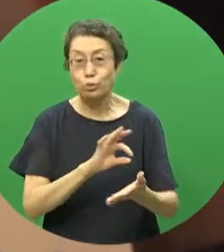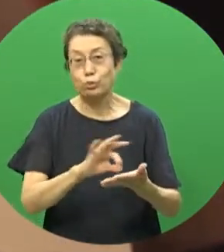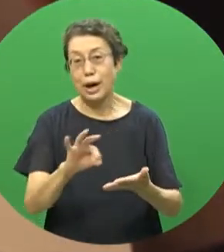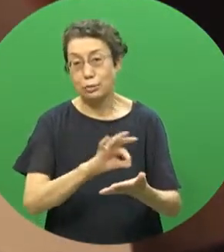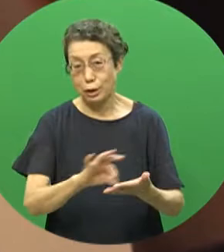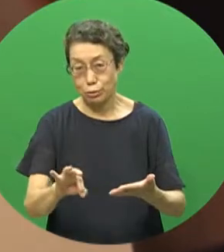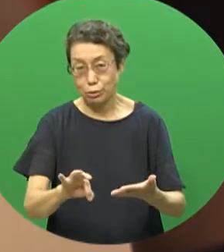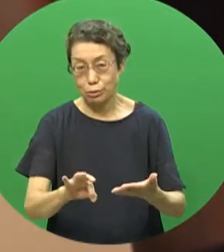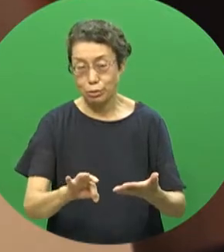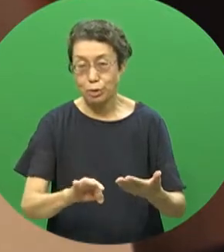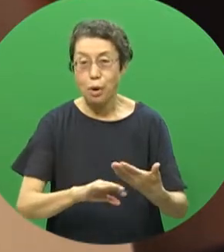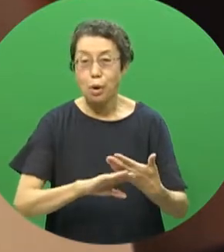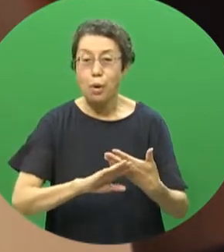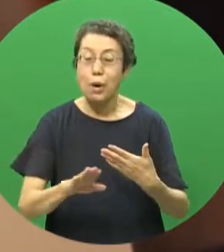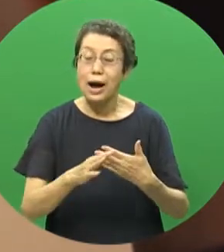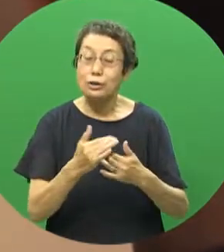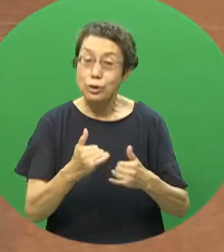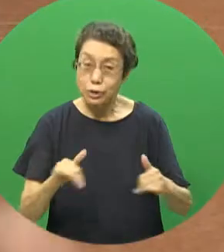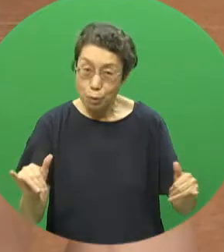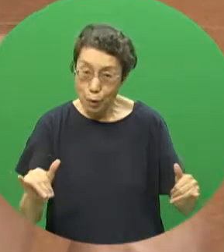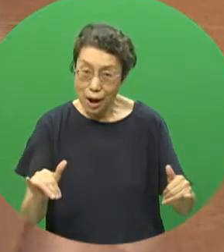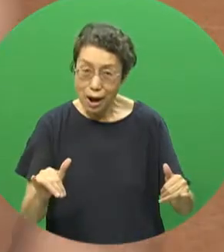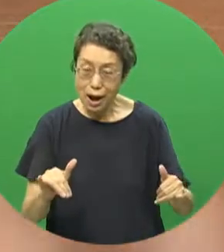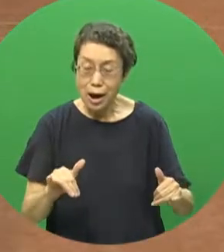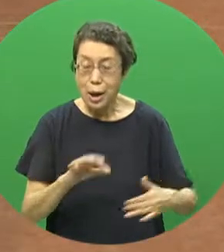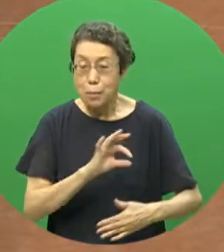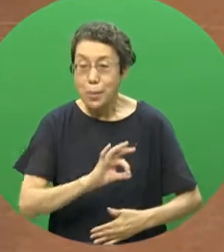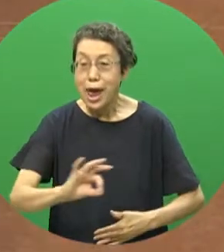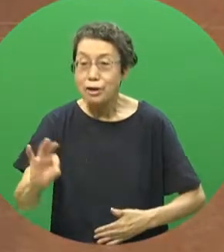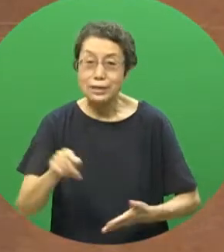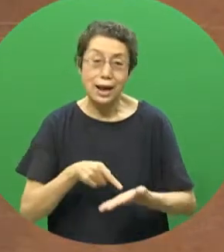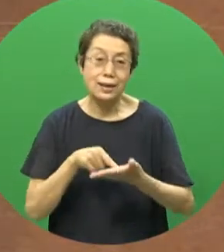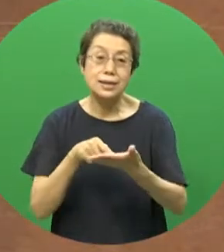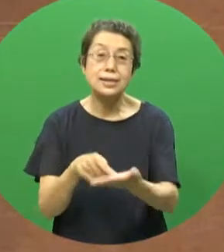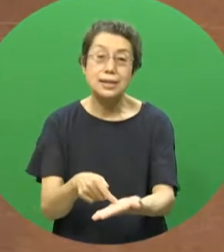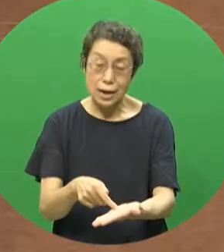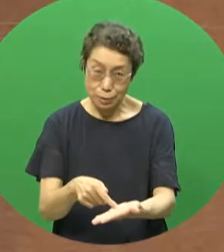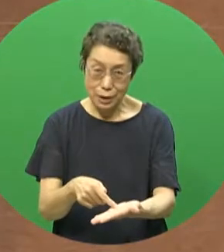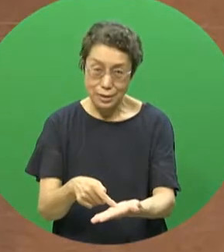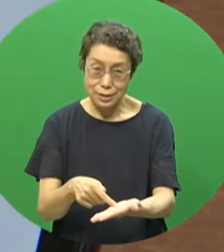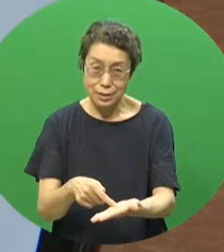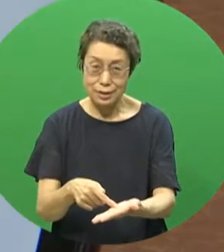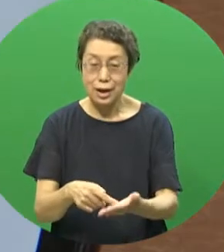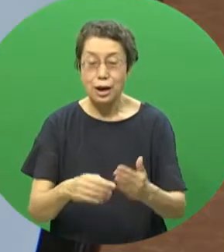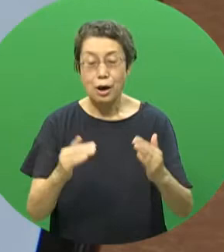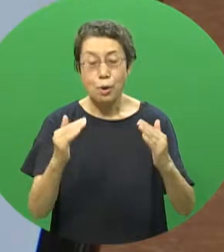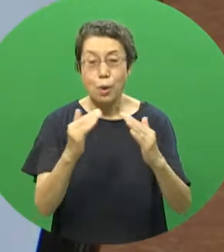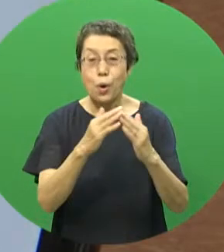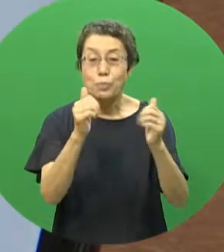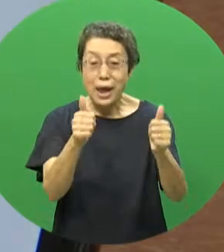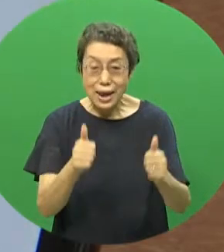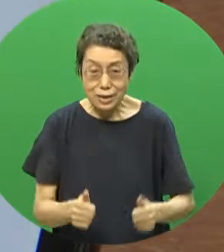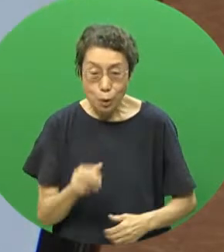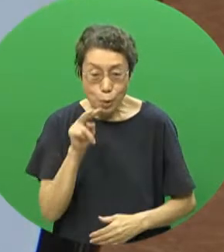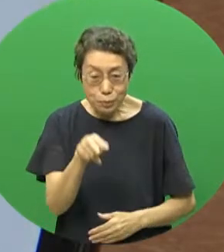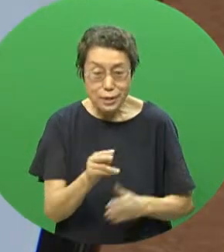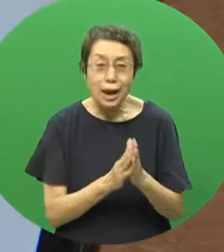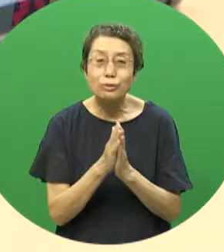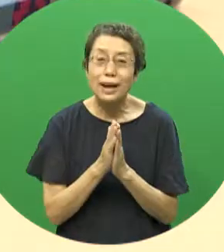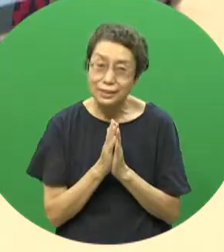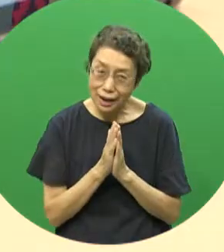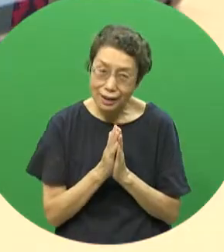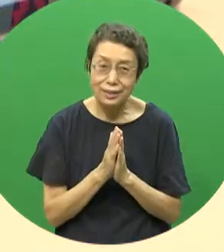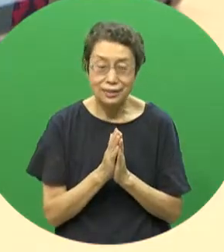。その他の人は ID をメールで申請することができます。詳しくはホームページをご覧ください